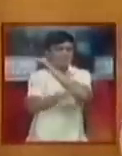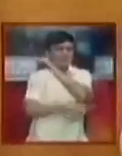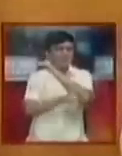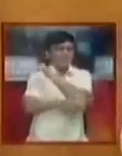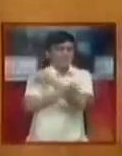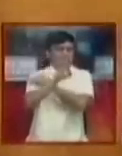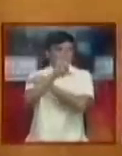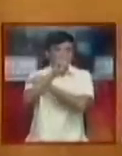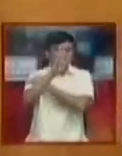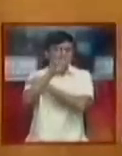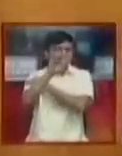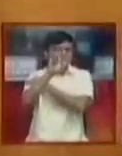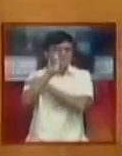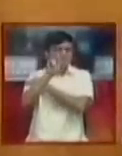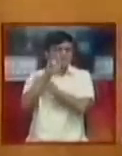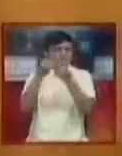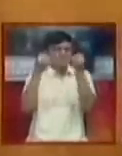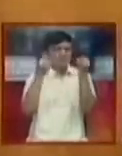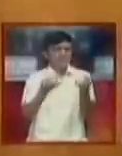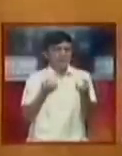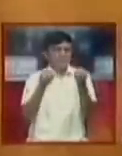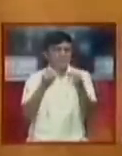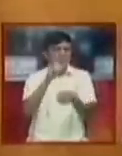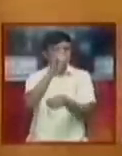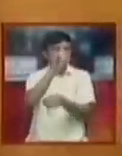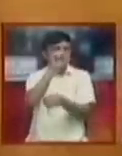noong 2010, may